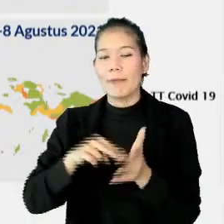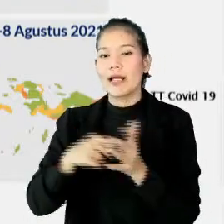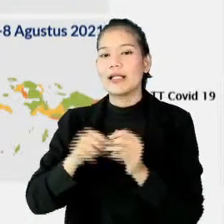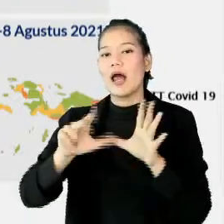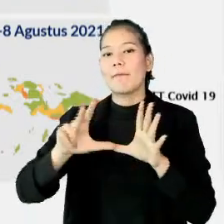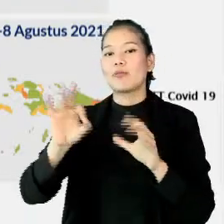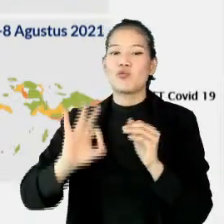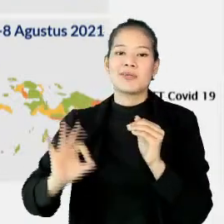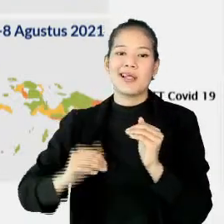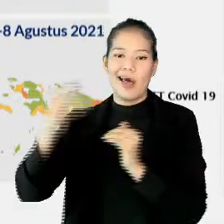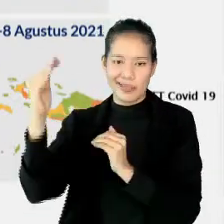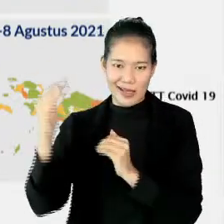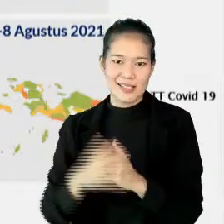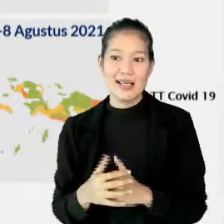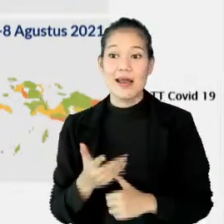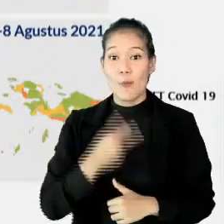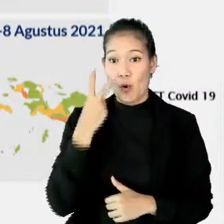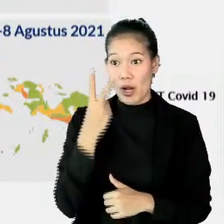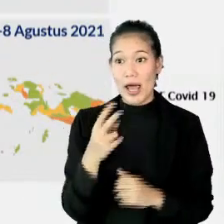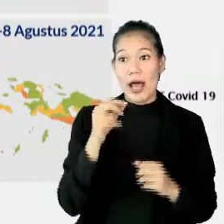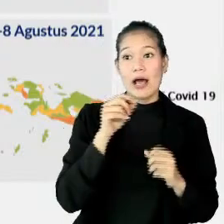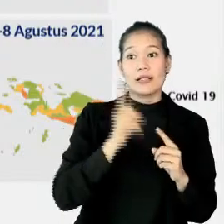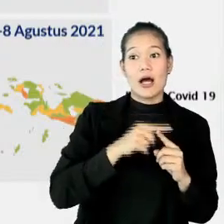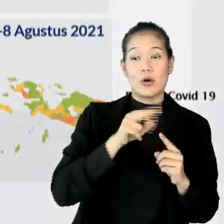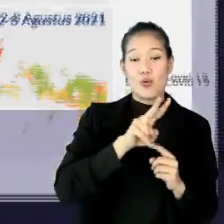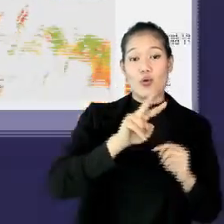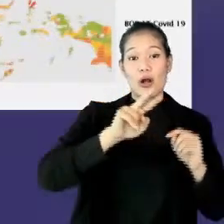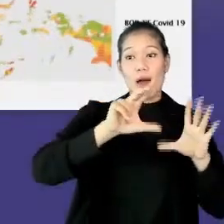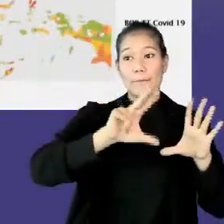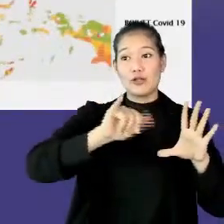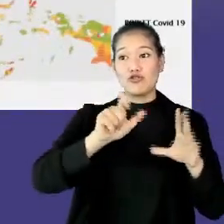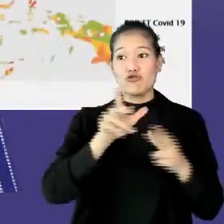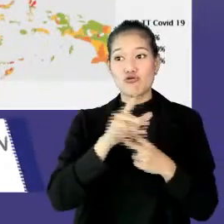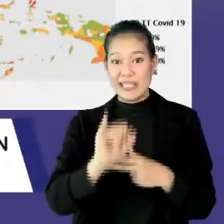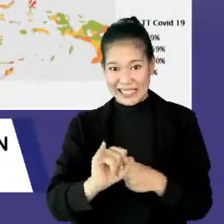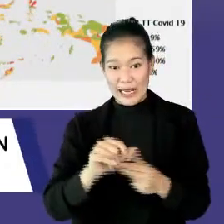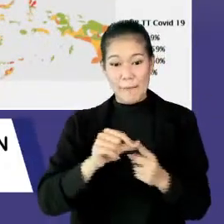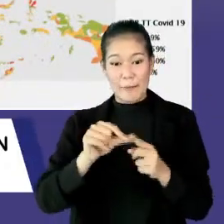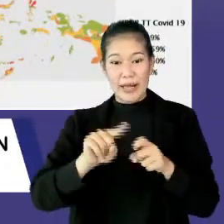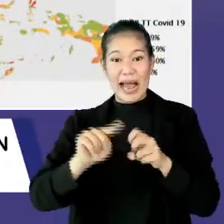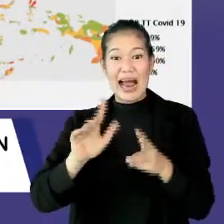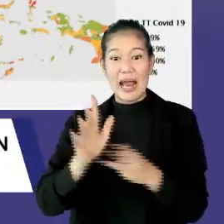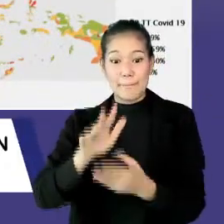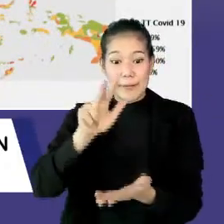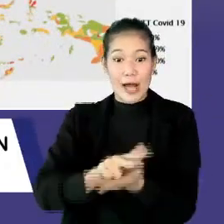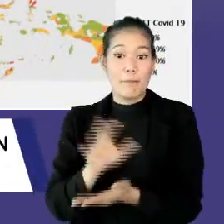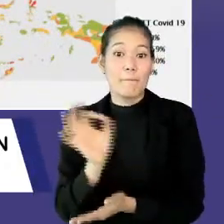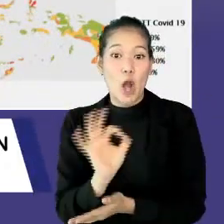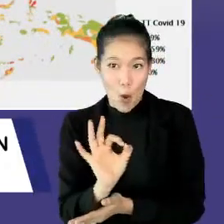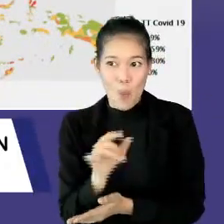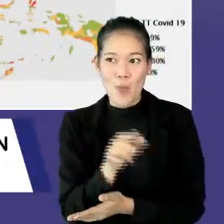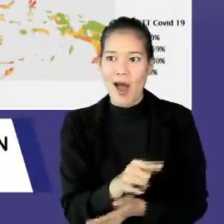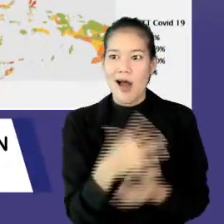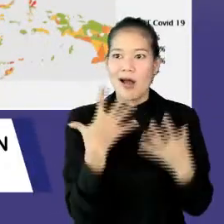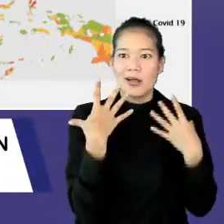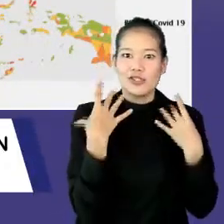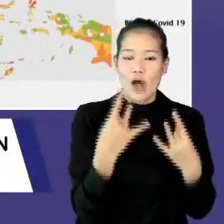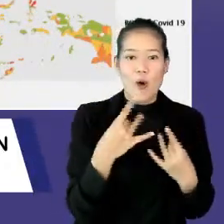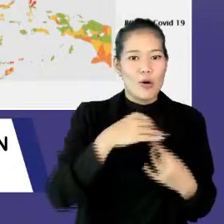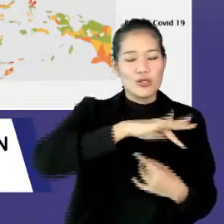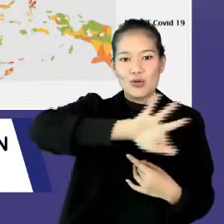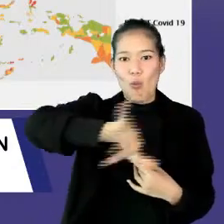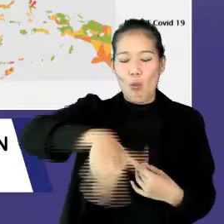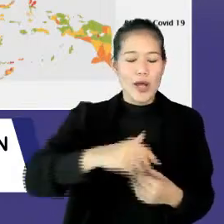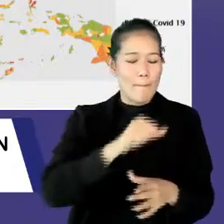ingin saya highlight apa? Coba kita lihat tanggal 28 Juni sampai 4 Juli sebelum PPKM darurat. Pulau Jawa tuh kayak kebakaran, merah